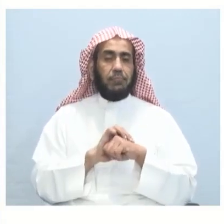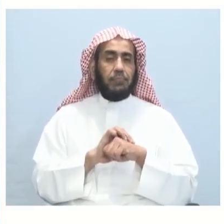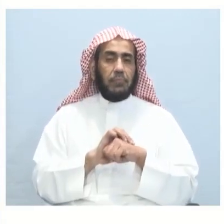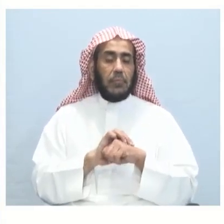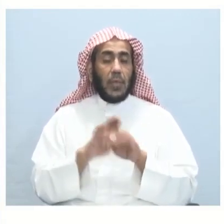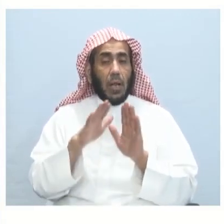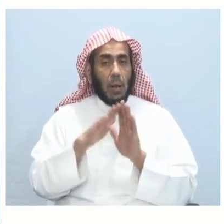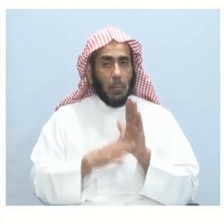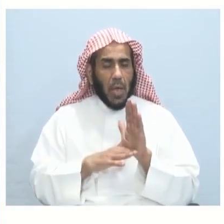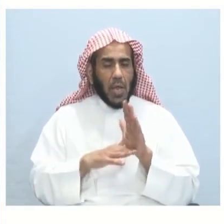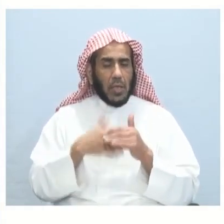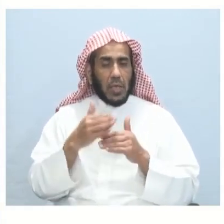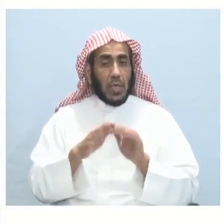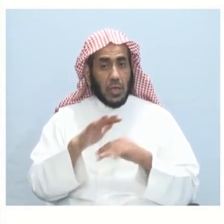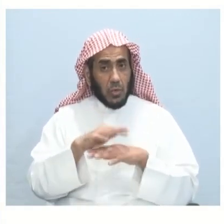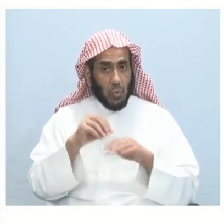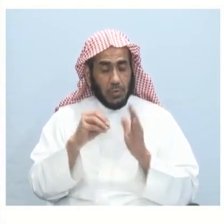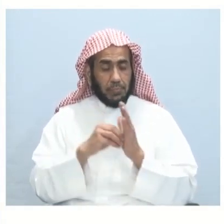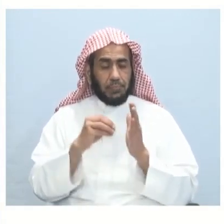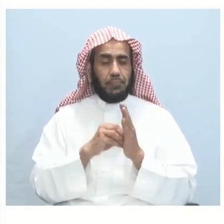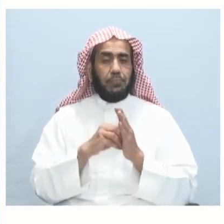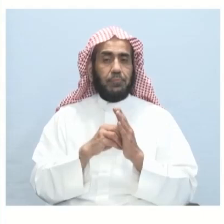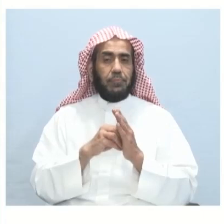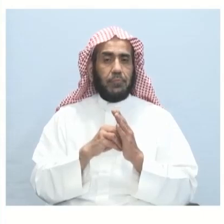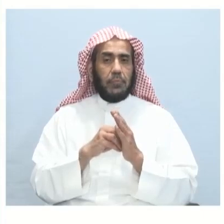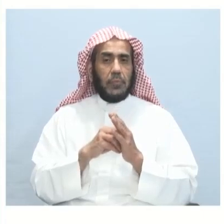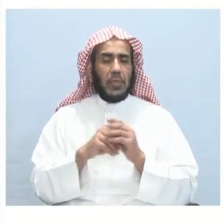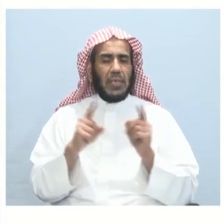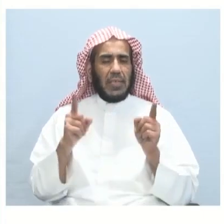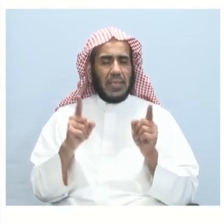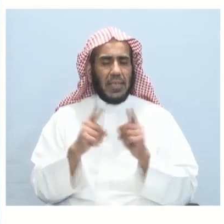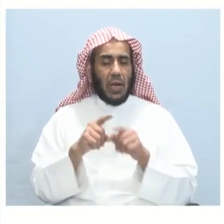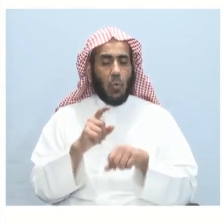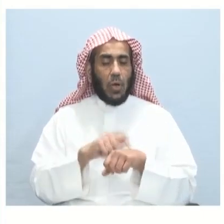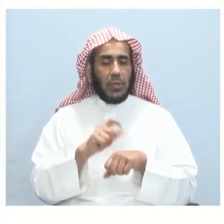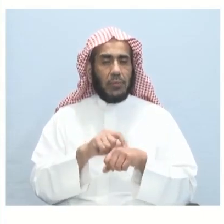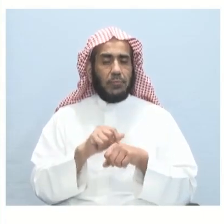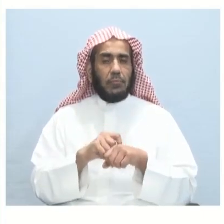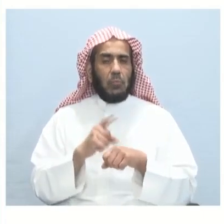البيانات مسبقا الى الجدول اختصارا للوقت